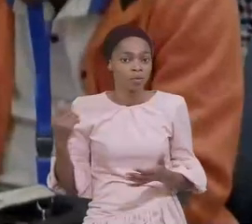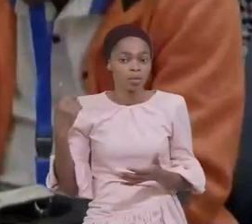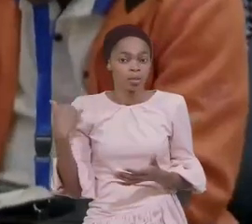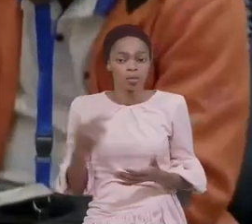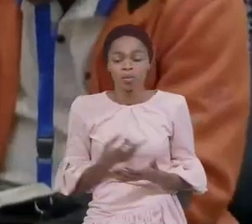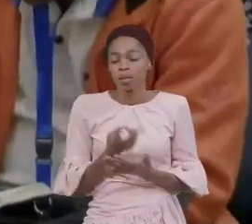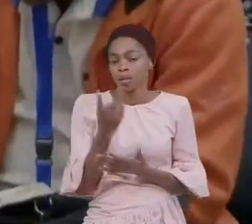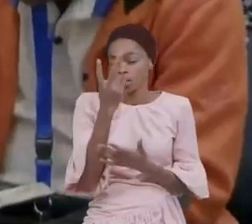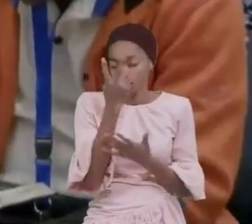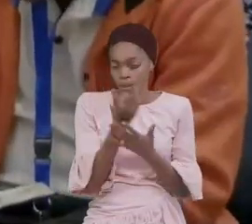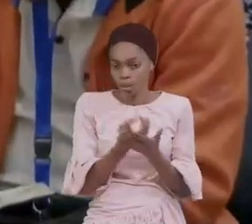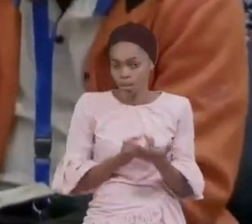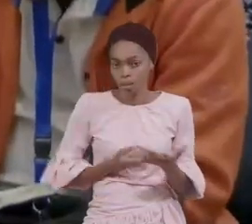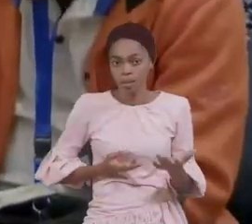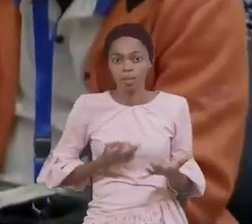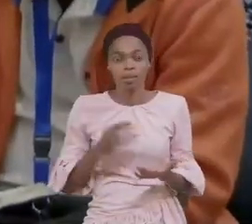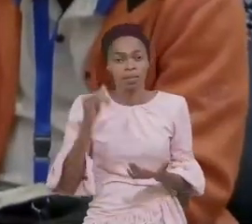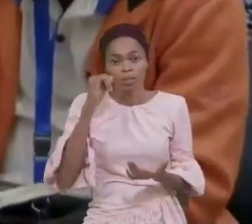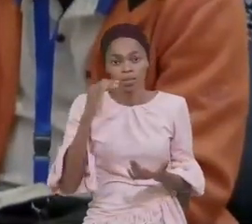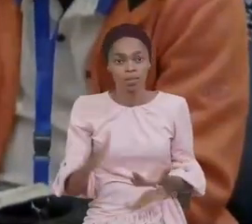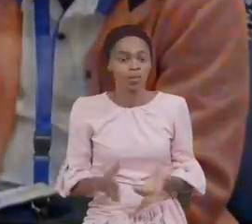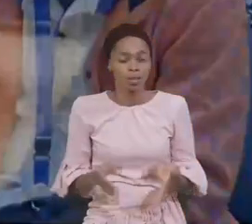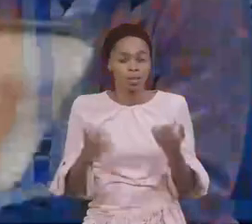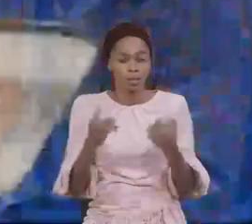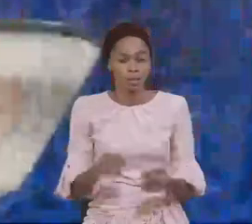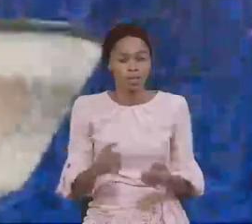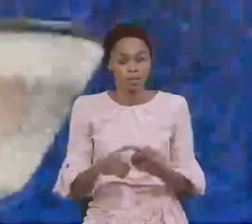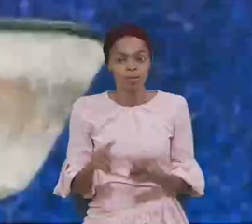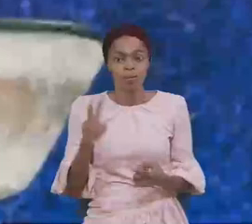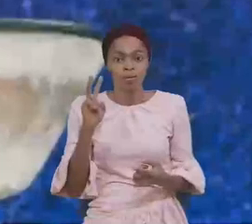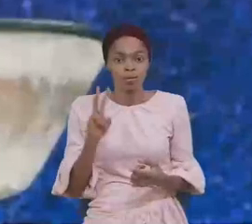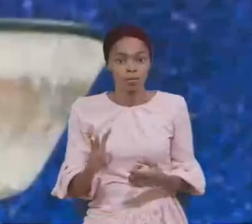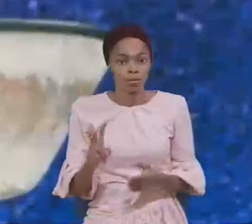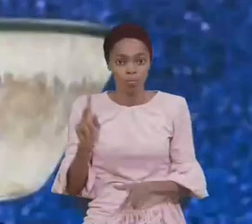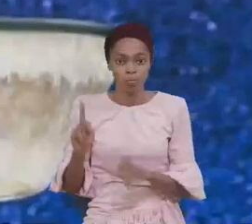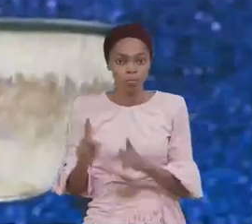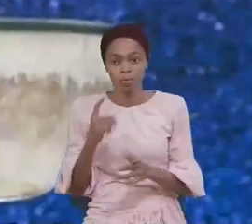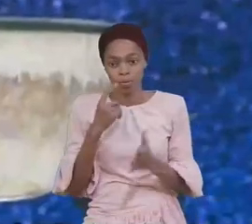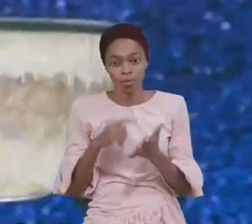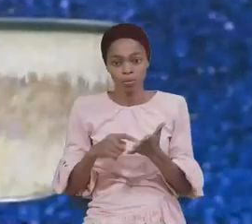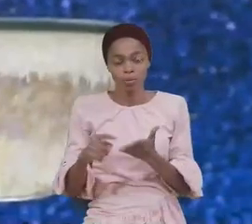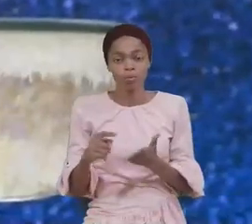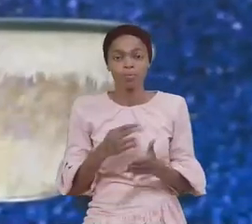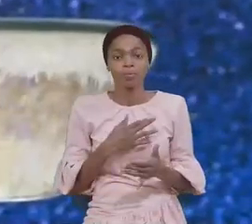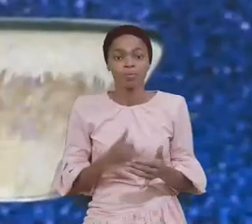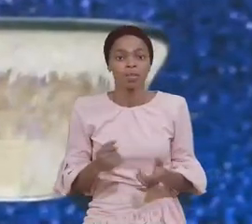se couchassent, Rachab monta vers eux sur le toit.